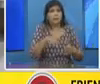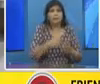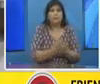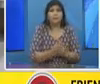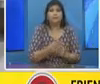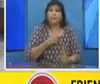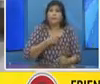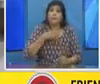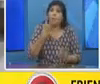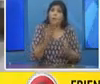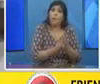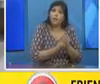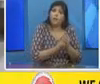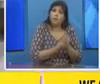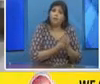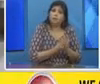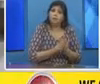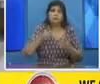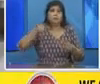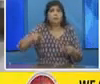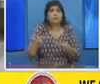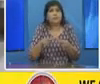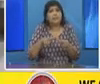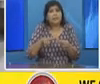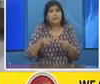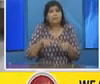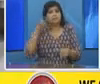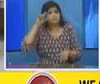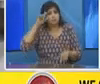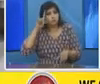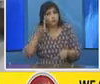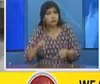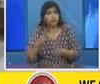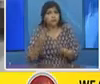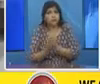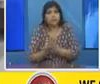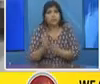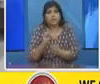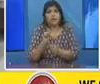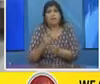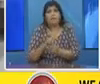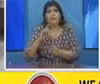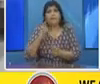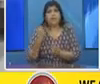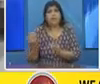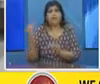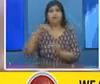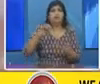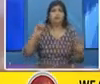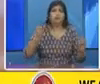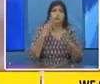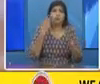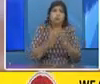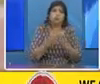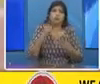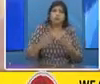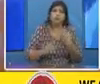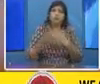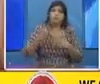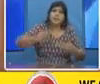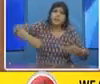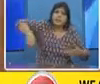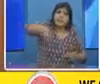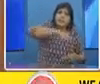के लिए हमें भी कुछ इसी तरह सोचने की, कुछ करने की पहल करनी चाहिए। जैसे कई